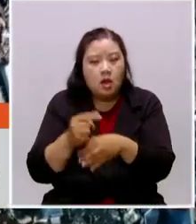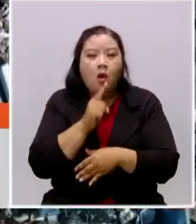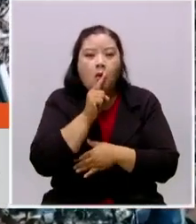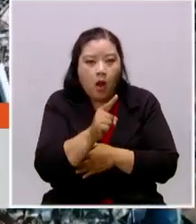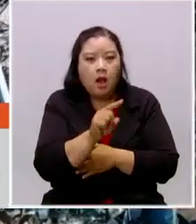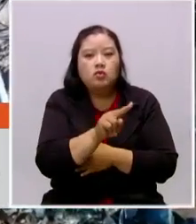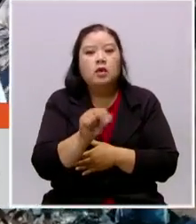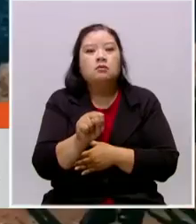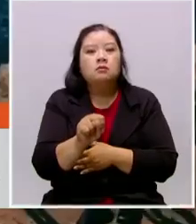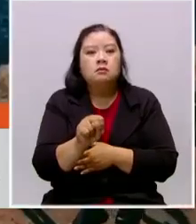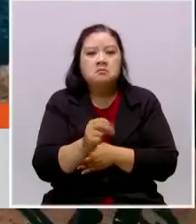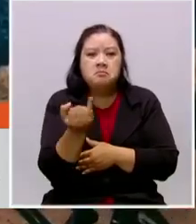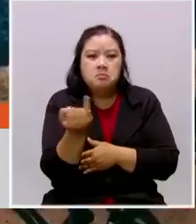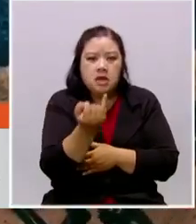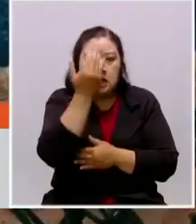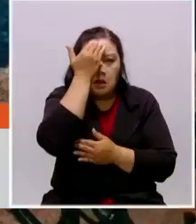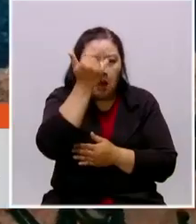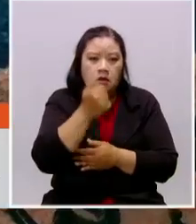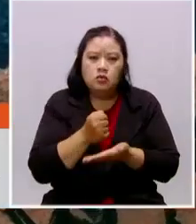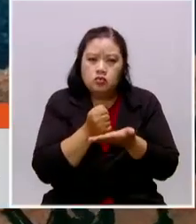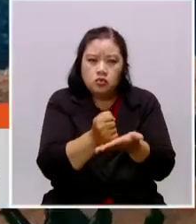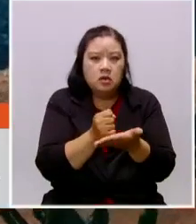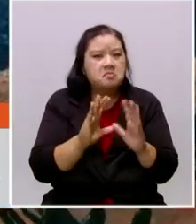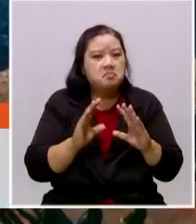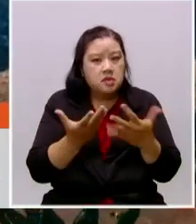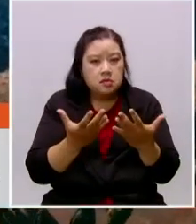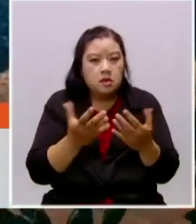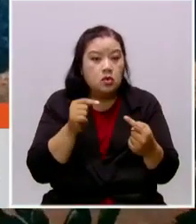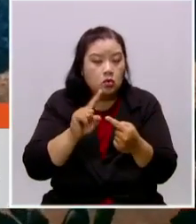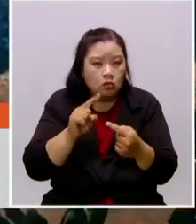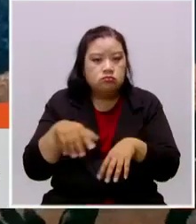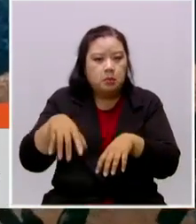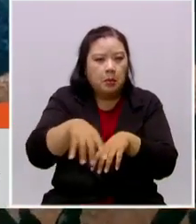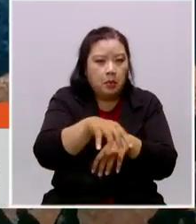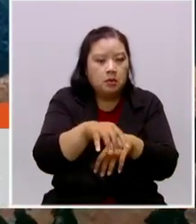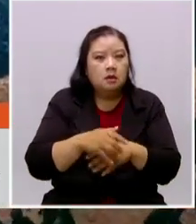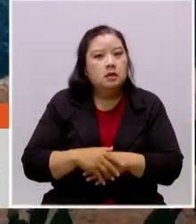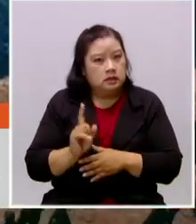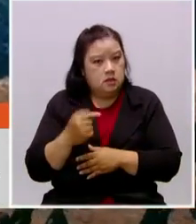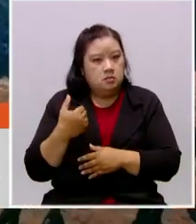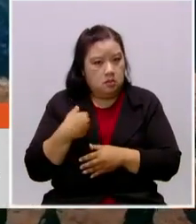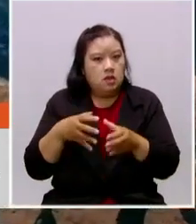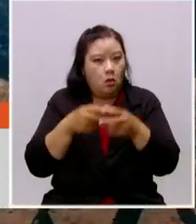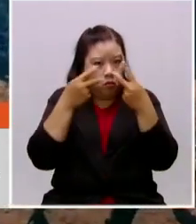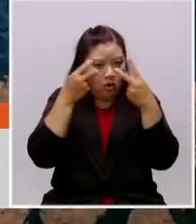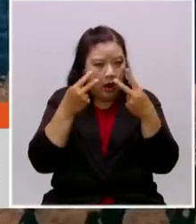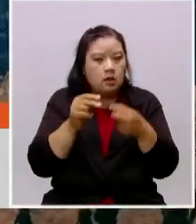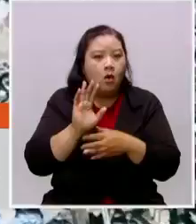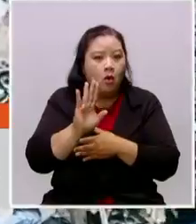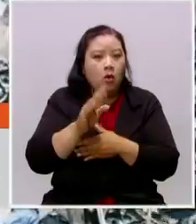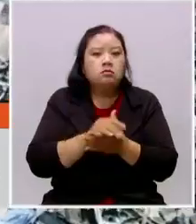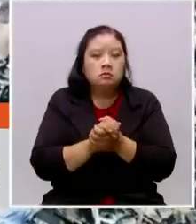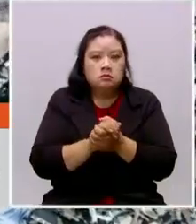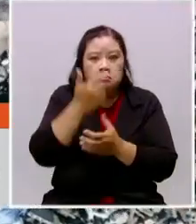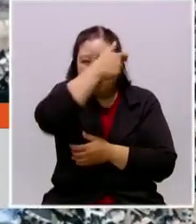Unว่าล้มเหลวในการส่งมอบความช่วยเหลือด้านมนุษยธรรมไปยังพื้นที่ควบคุมโดยกลุ่มกบฏซีเรียล่าสุดครับด้าน